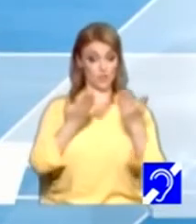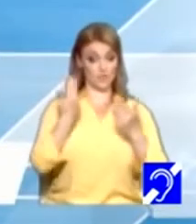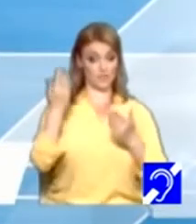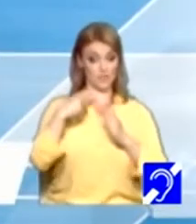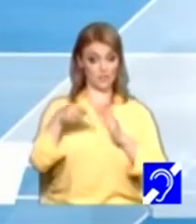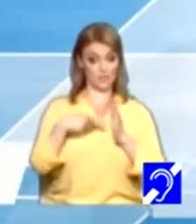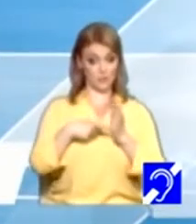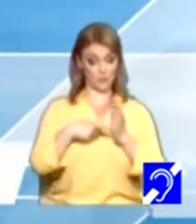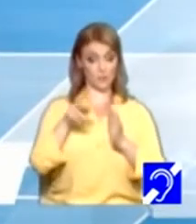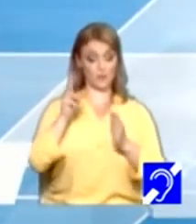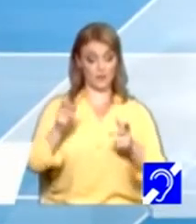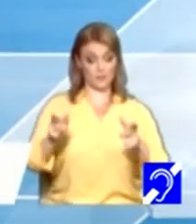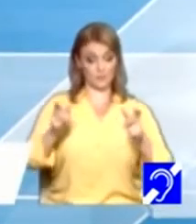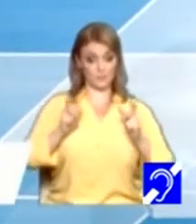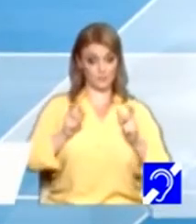ați...